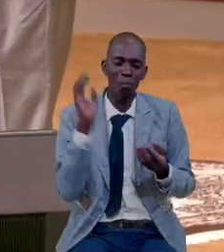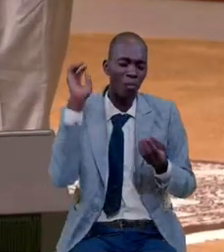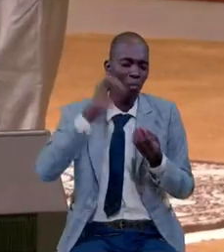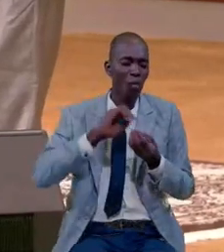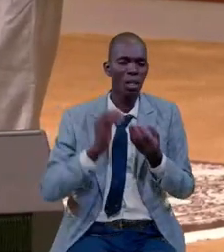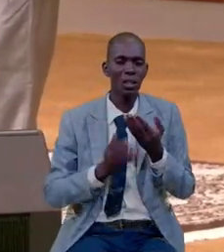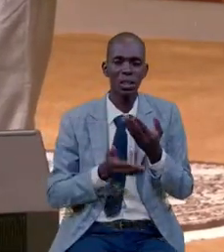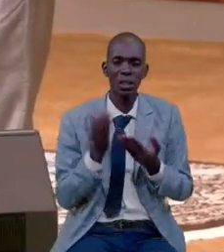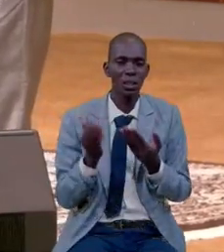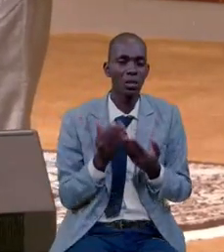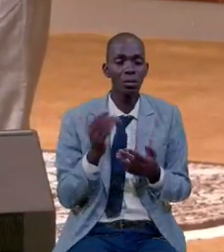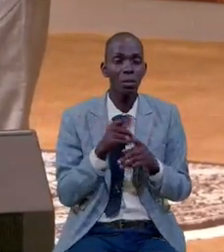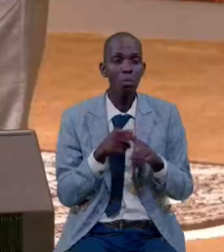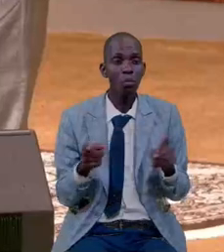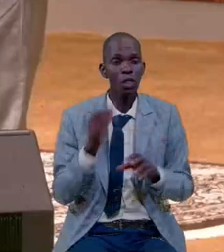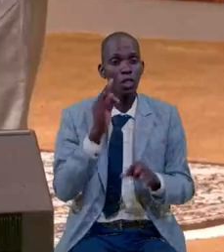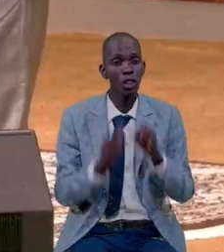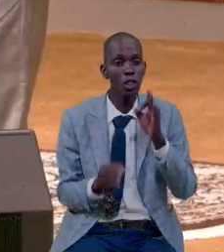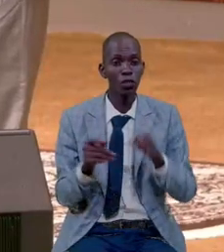dit que